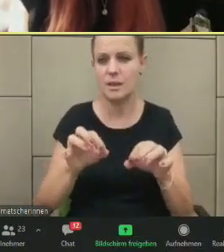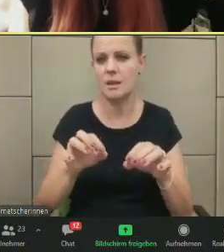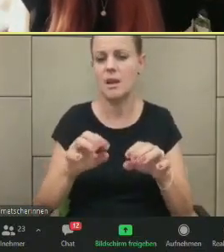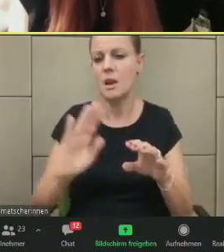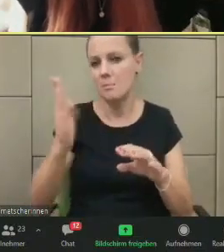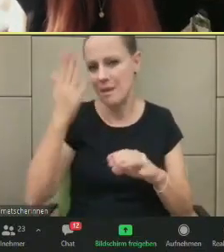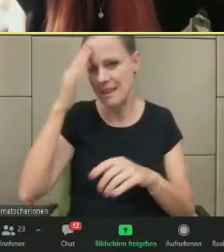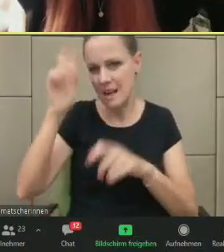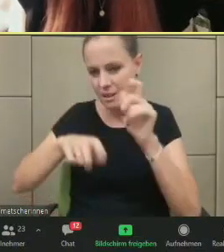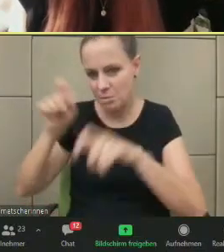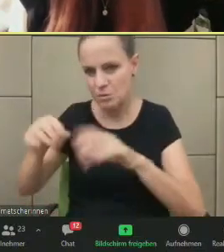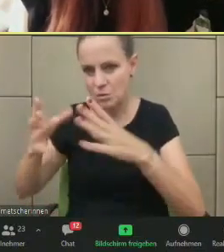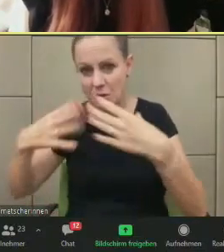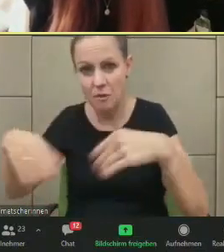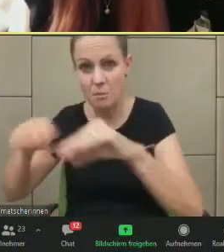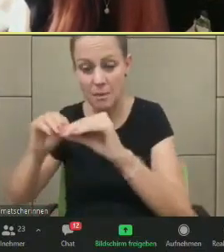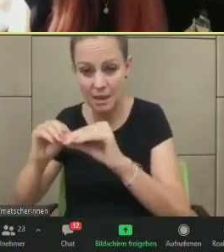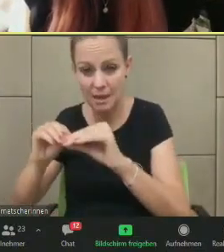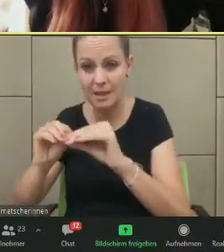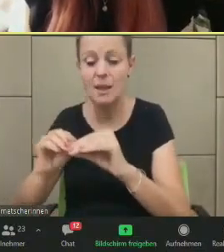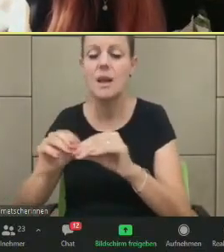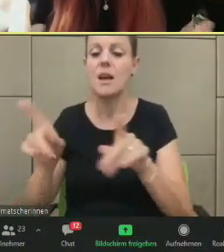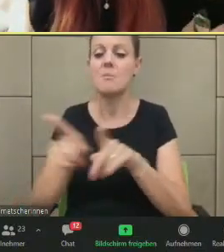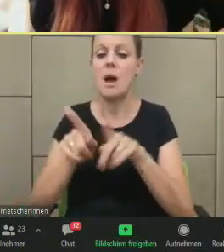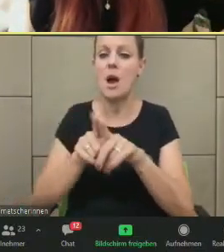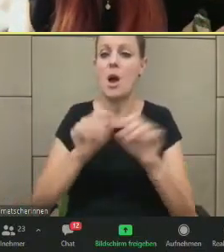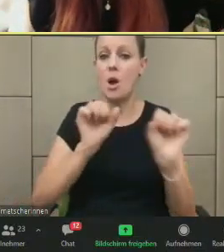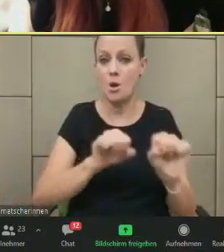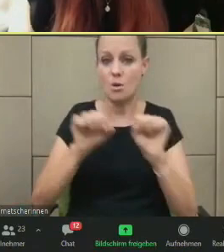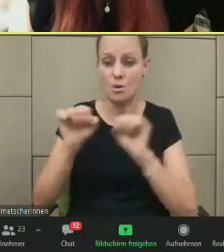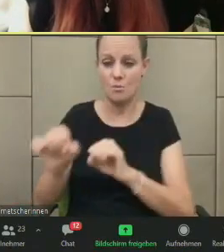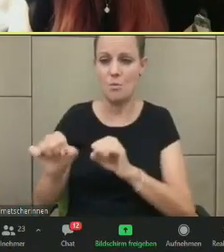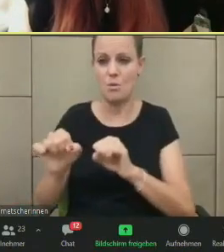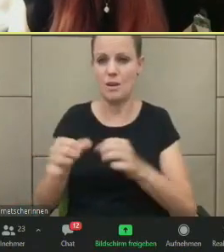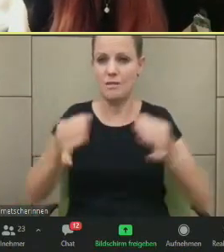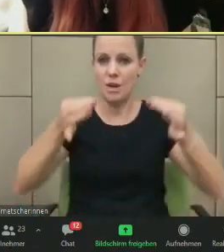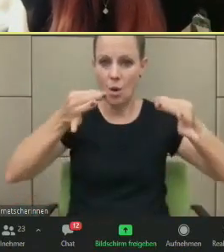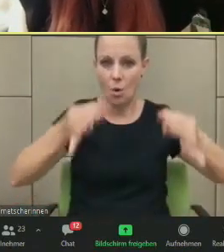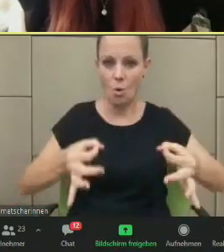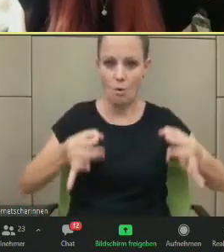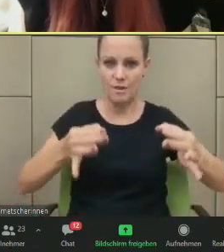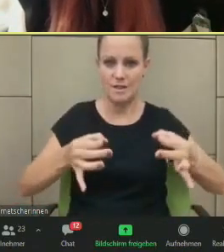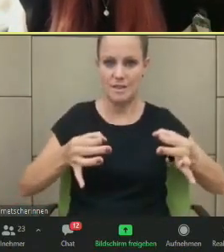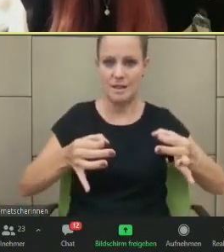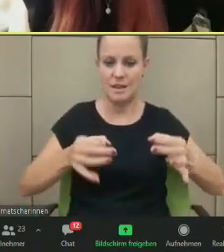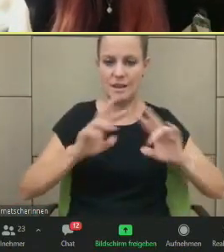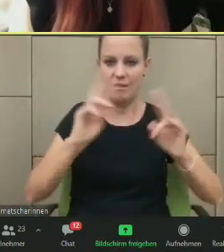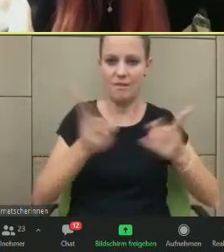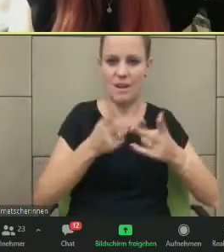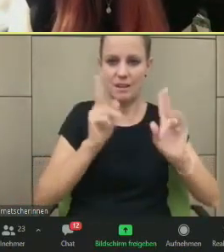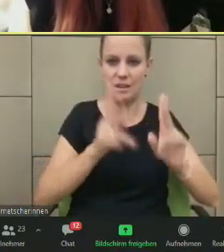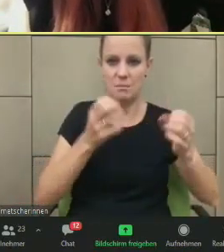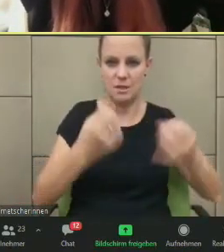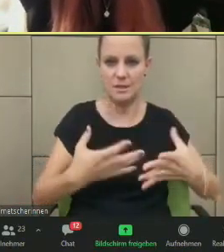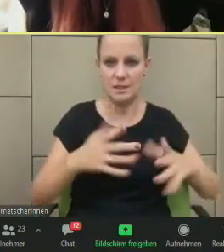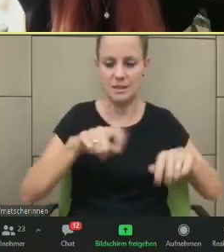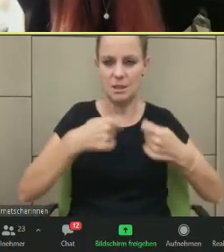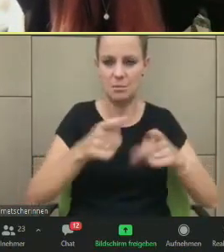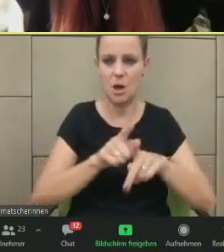Bekannten, in der Familie, aber es kann auch in der offiziellen Welt sozusagen passieren. Es gibt ja auch